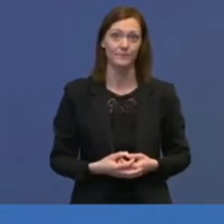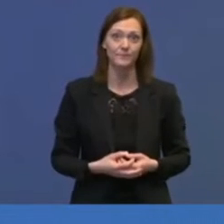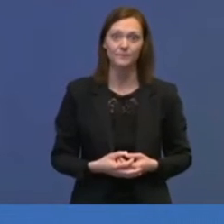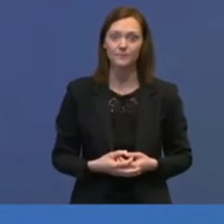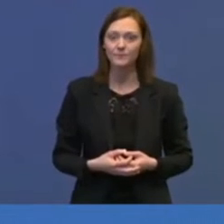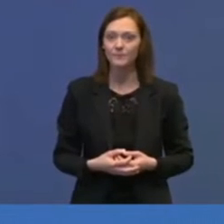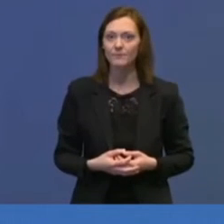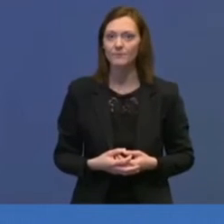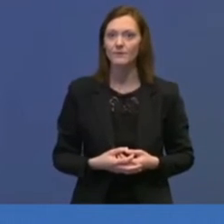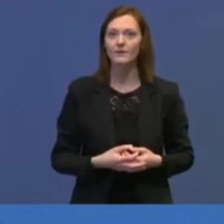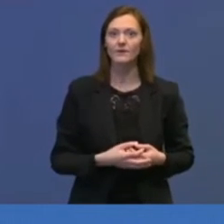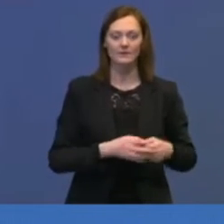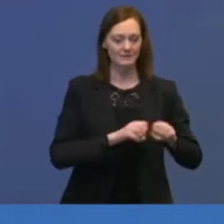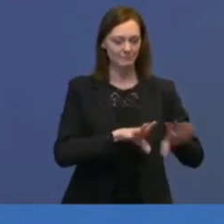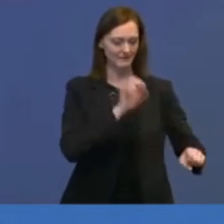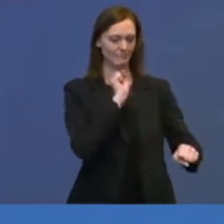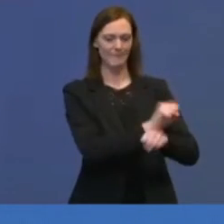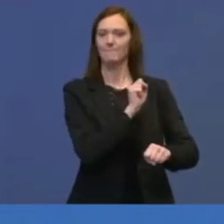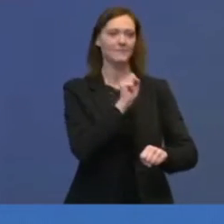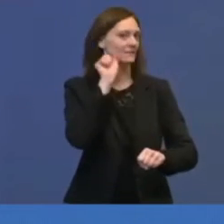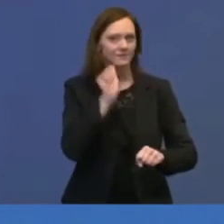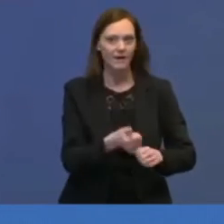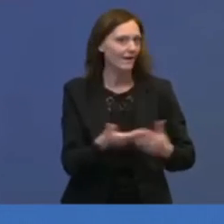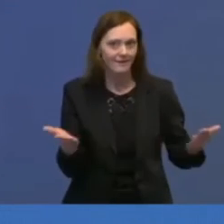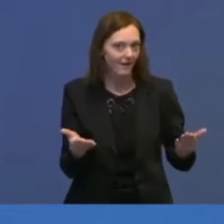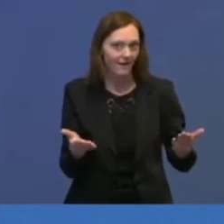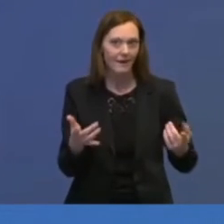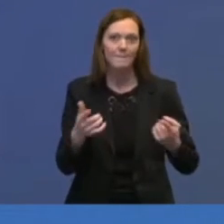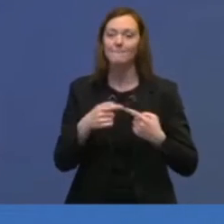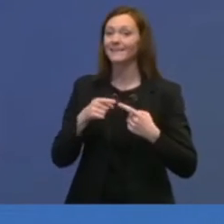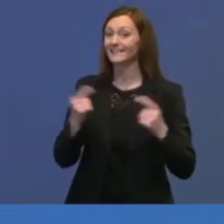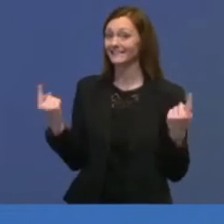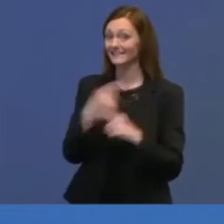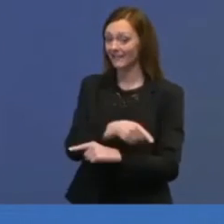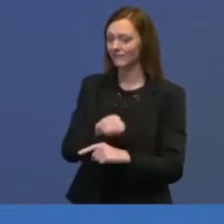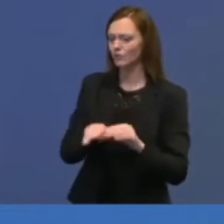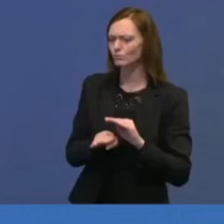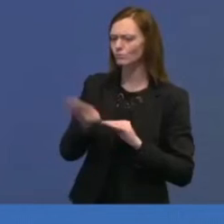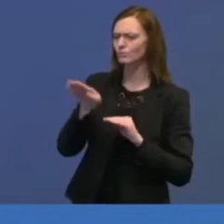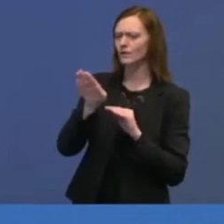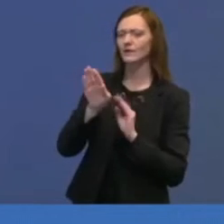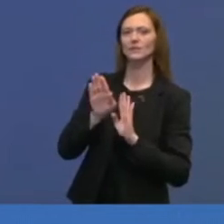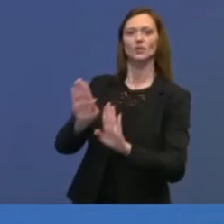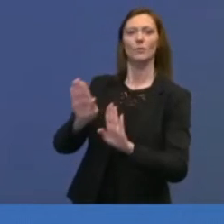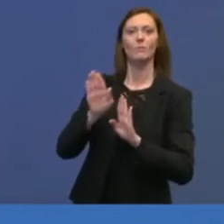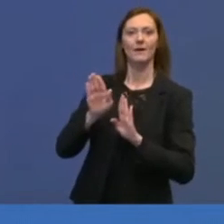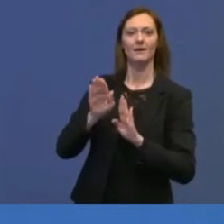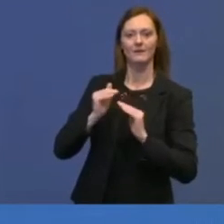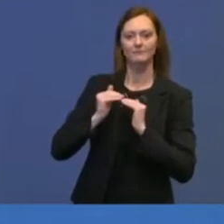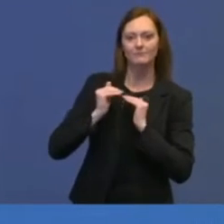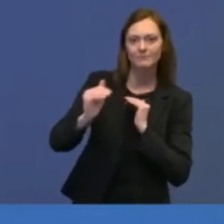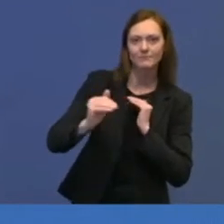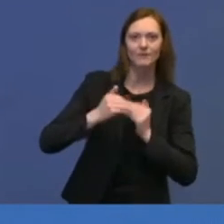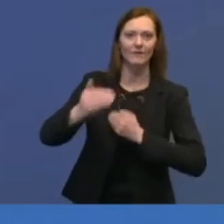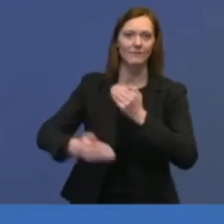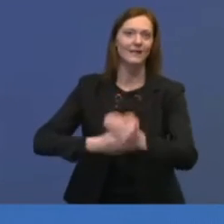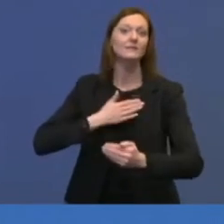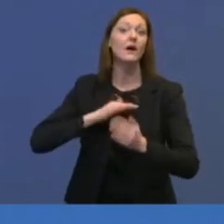Lame joochin karo uddarka lakin wa xala hakin kara isqaatsinta si loo haka meyo.